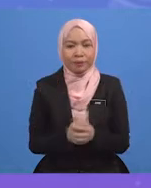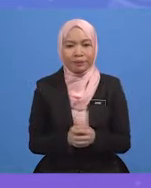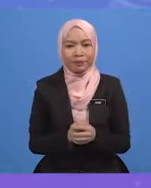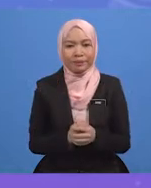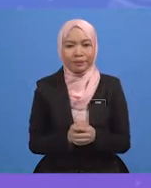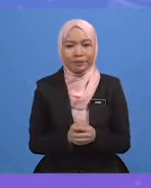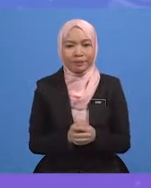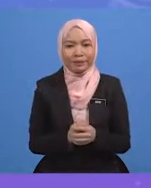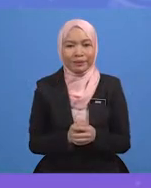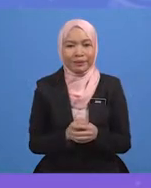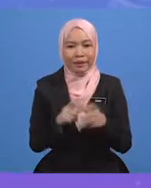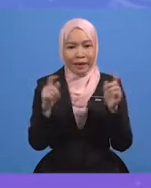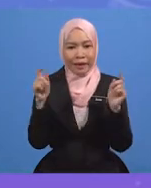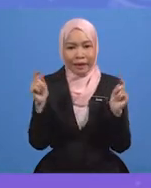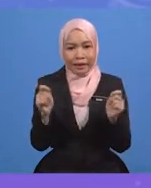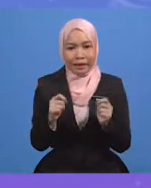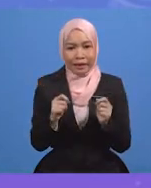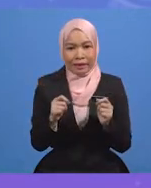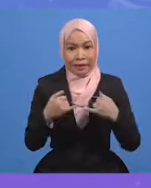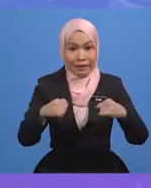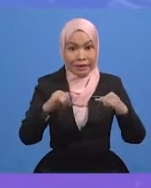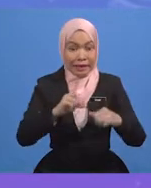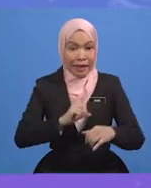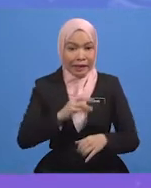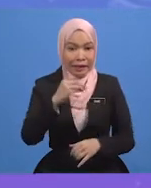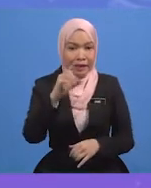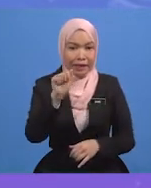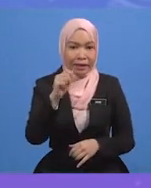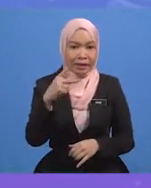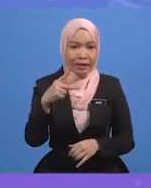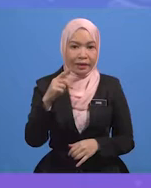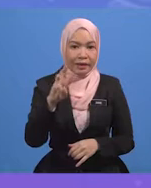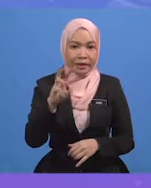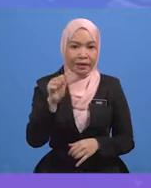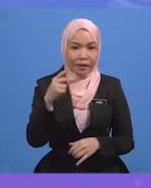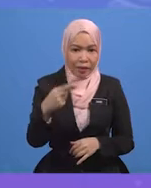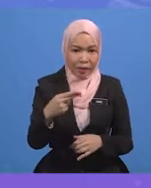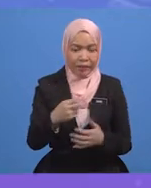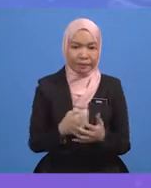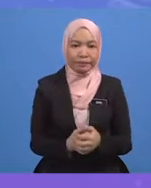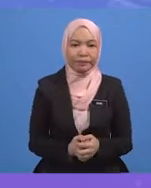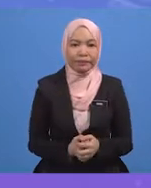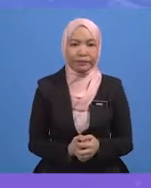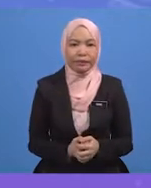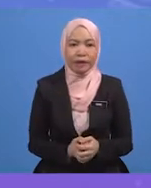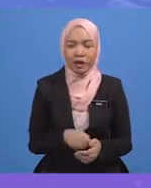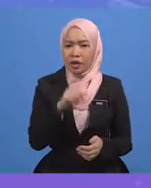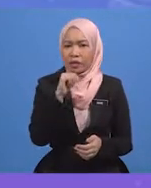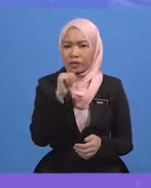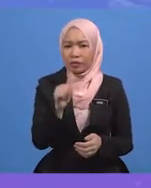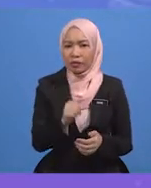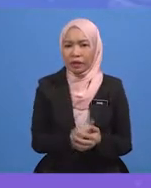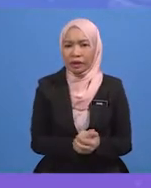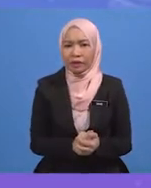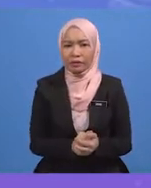Hamka. Jalan dakwah yang dilalui oleh Hamka bukanlah berbentangkan permaidani